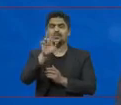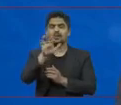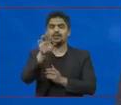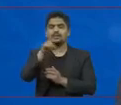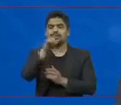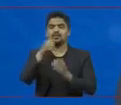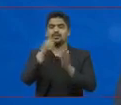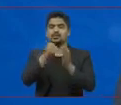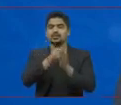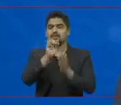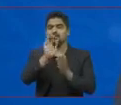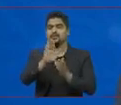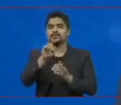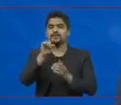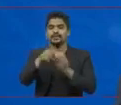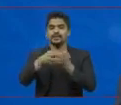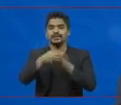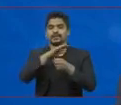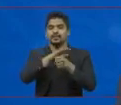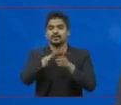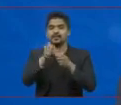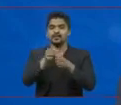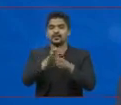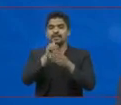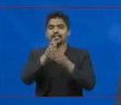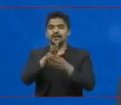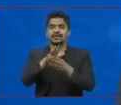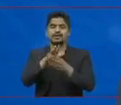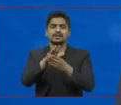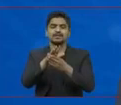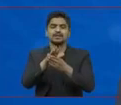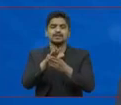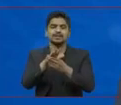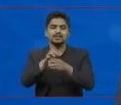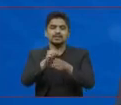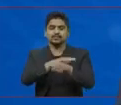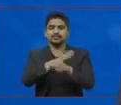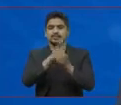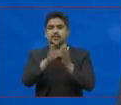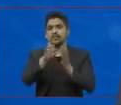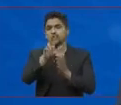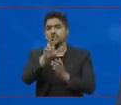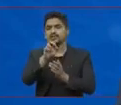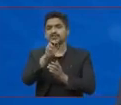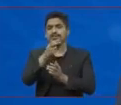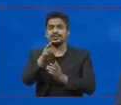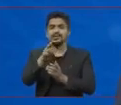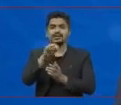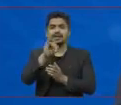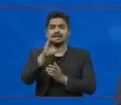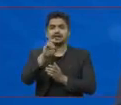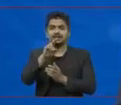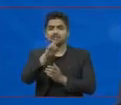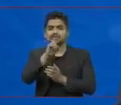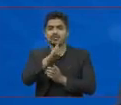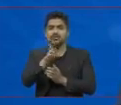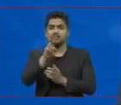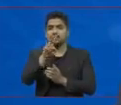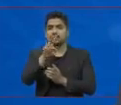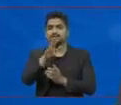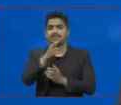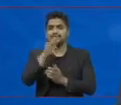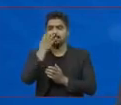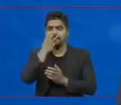97.5% पुगेको छ। आज देशभरि कोभिड-19 सङ्क्रमित भई 80 जना आइसियुमा र 25